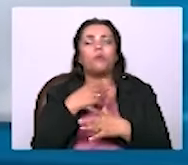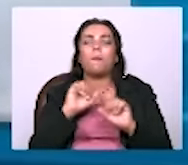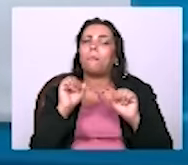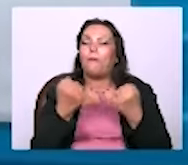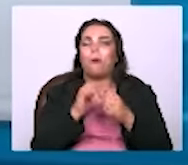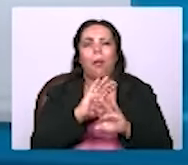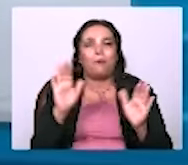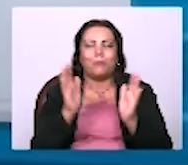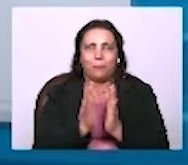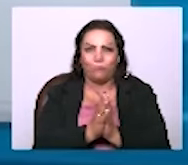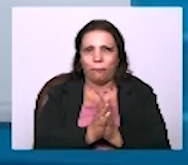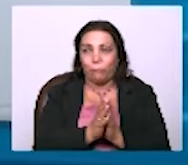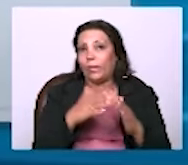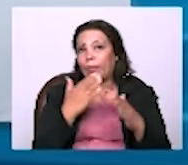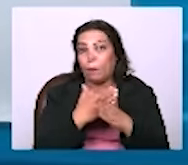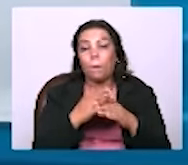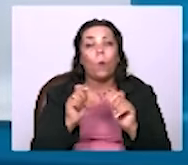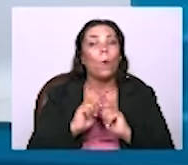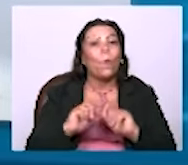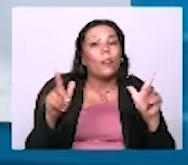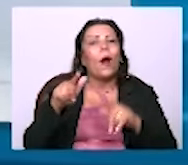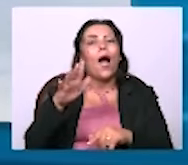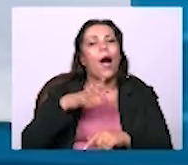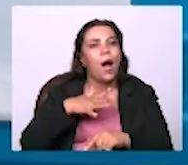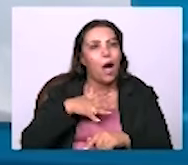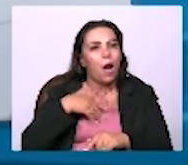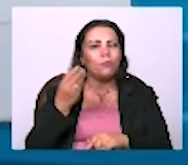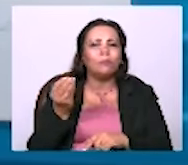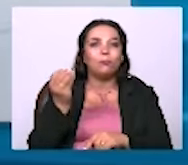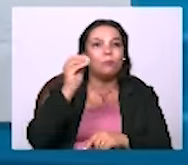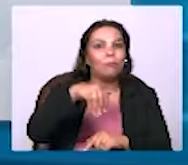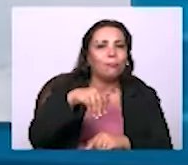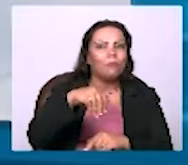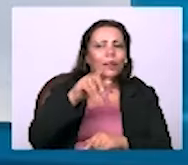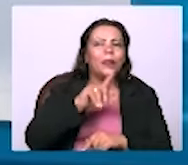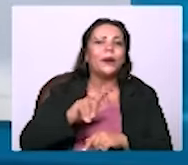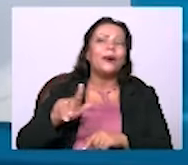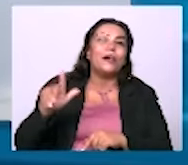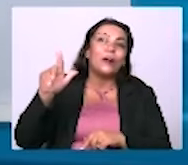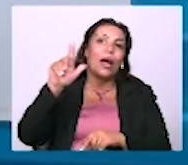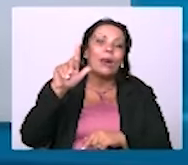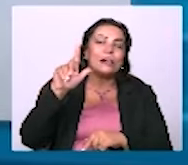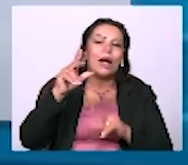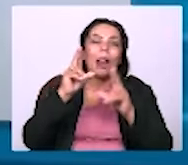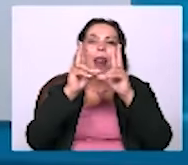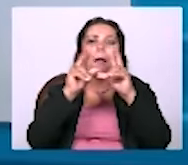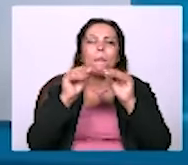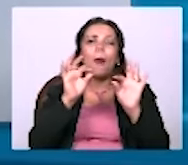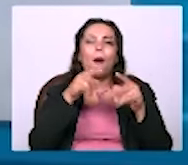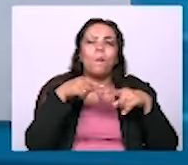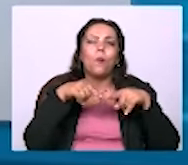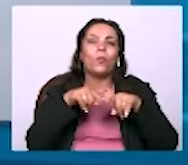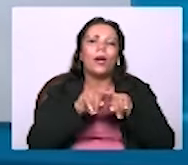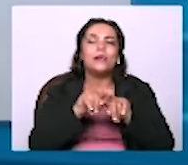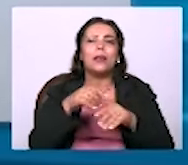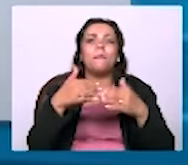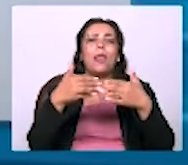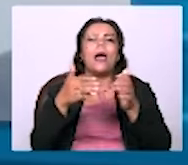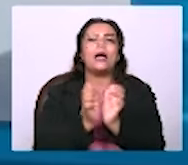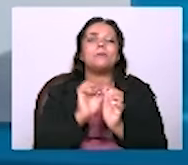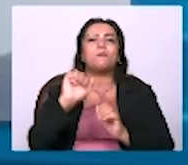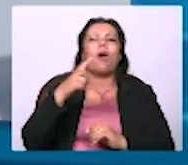ده السبب واضح انه يريد ان ياتي برئيس للبنان على مقاس الحزب بمعنى ان هو